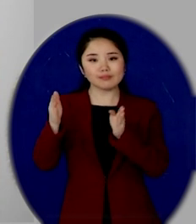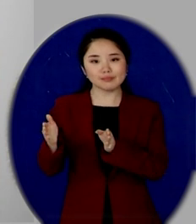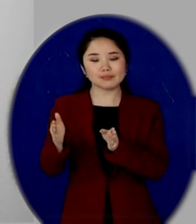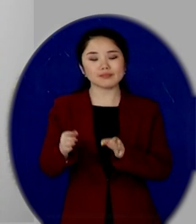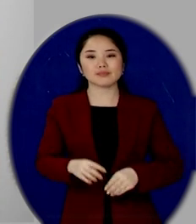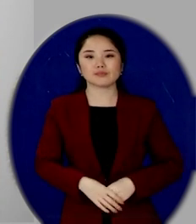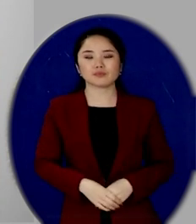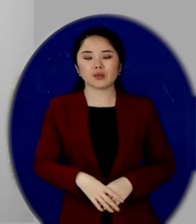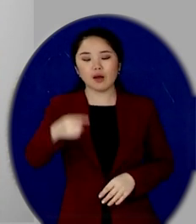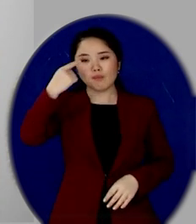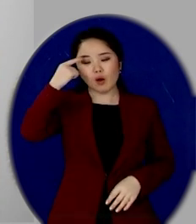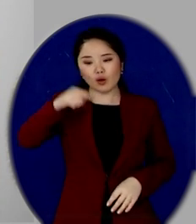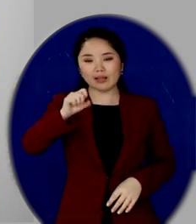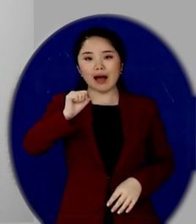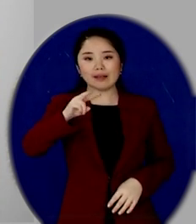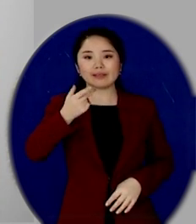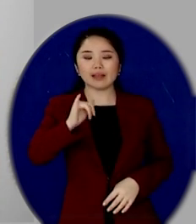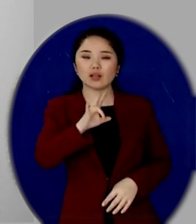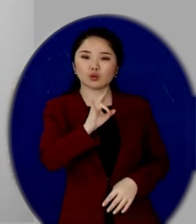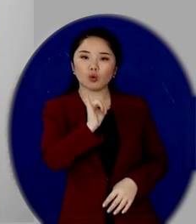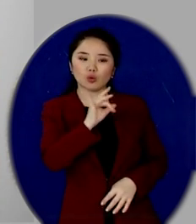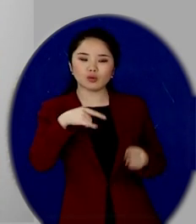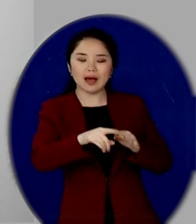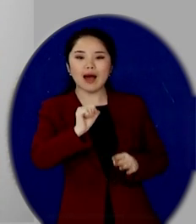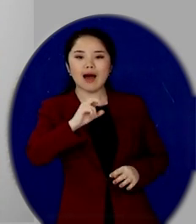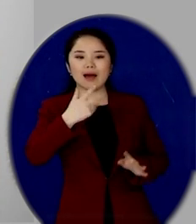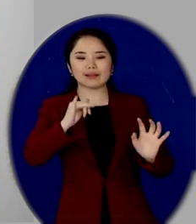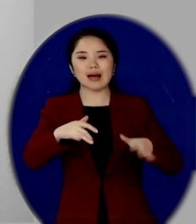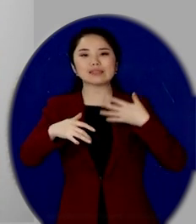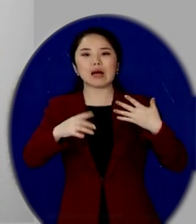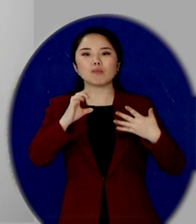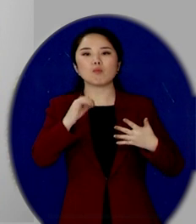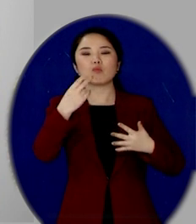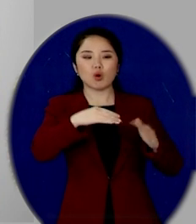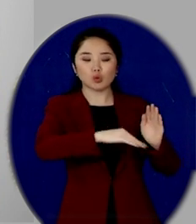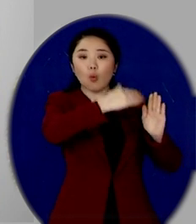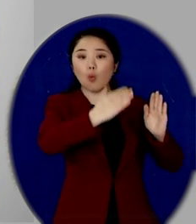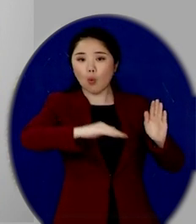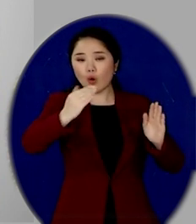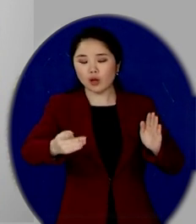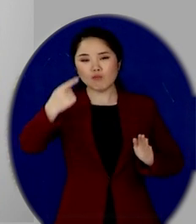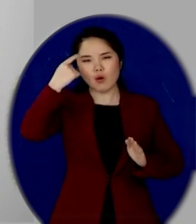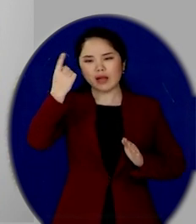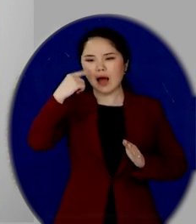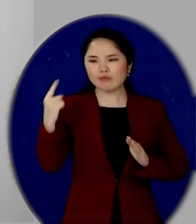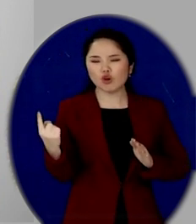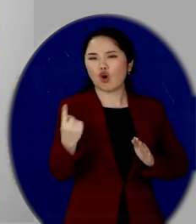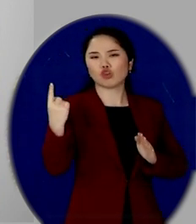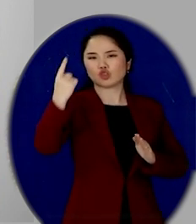харъя. Монгол Алтай нурууны Алтай тавин богд уул нь Монгол улсын хамгийн өндөр уул